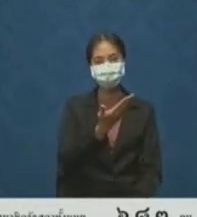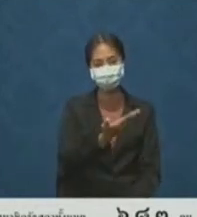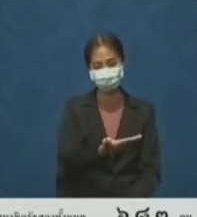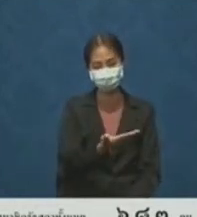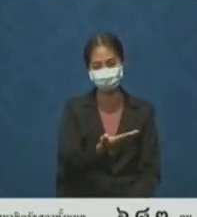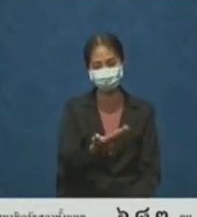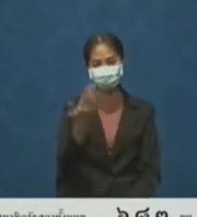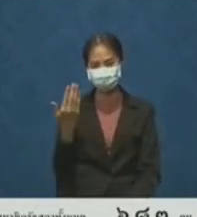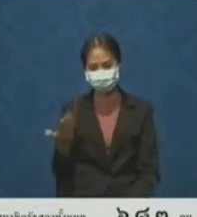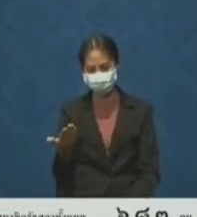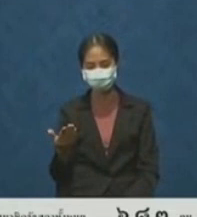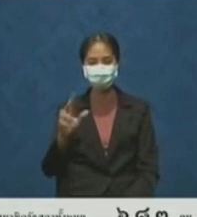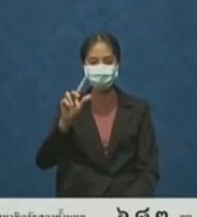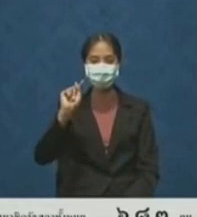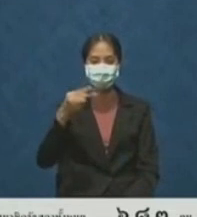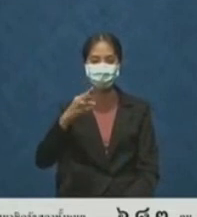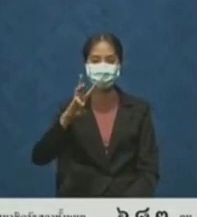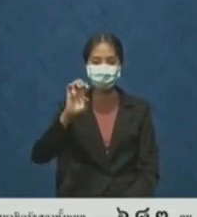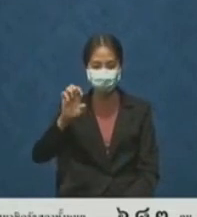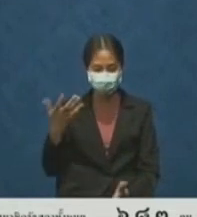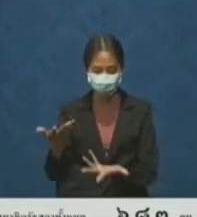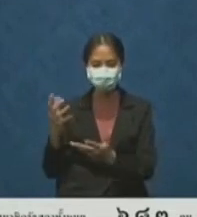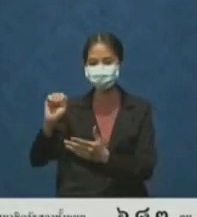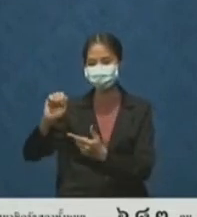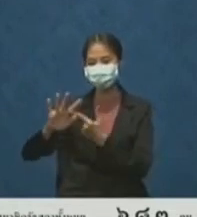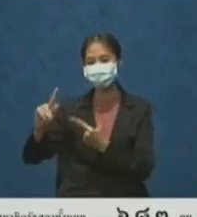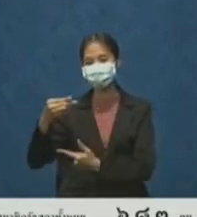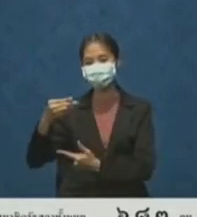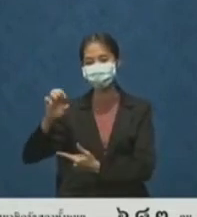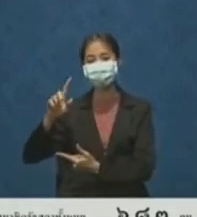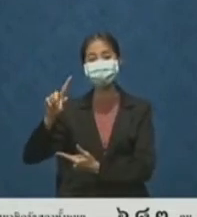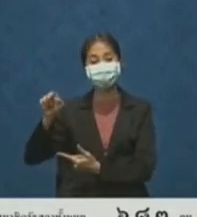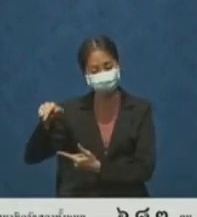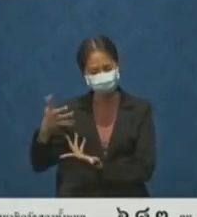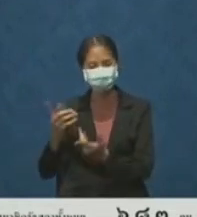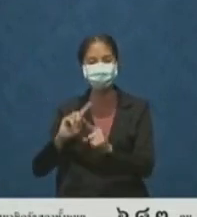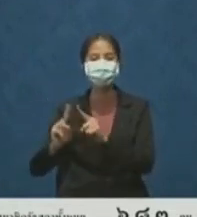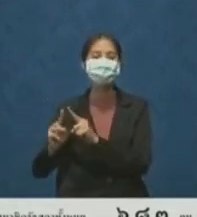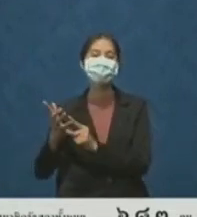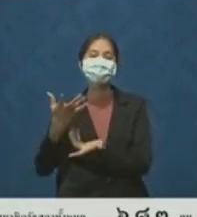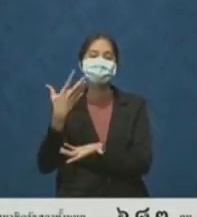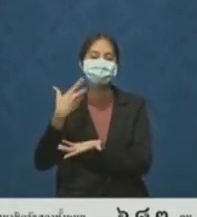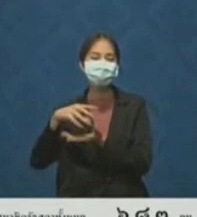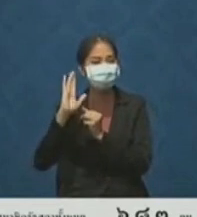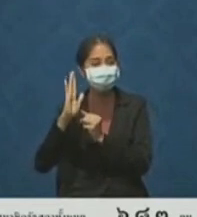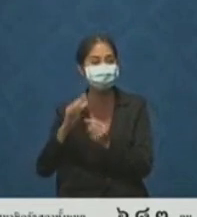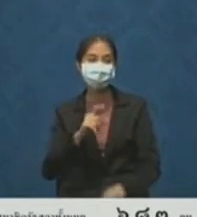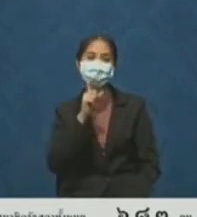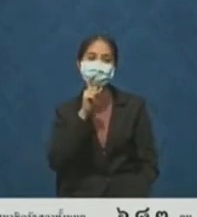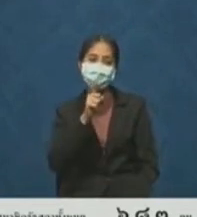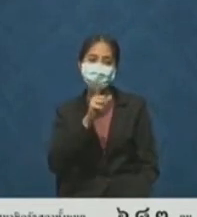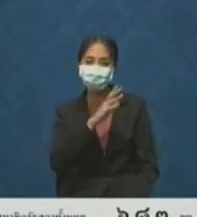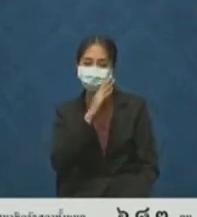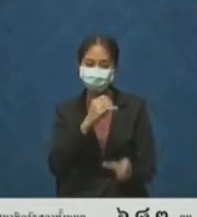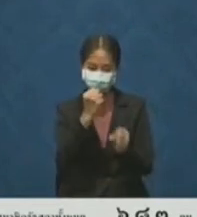ควิดท่านทวีแล้วก็ท่านสาธิตประเด็นที่สำคัญก็คือว่าท่านถ